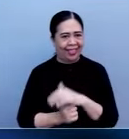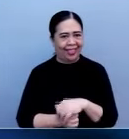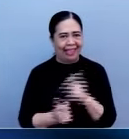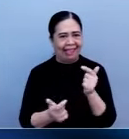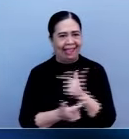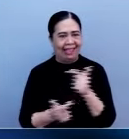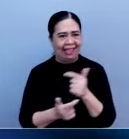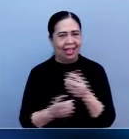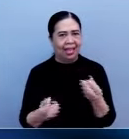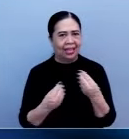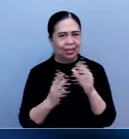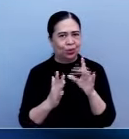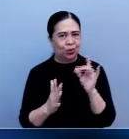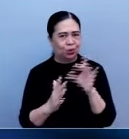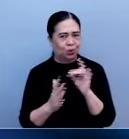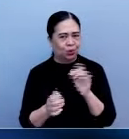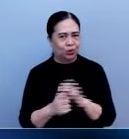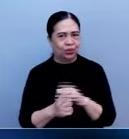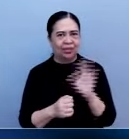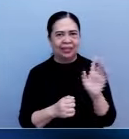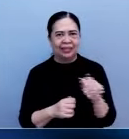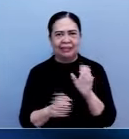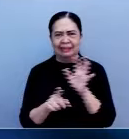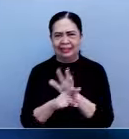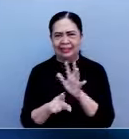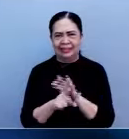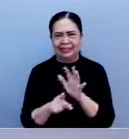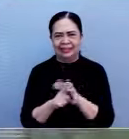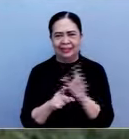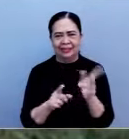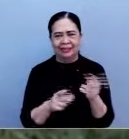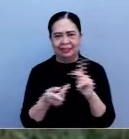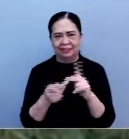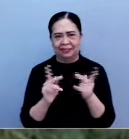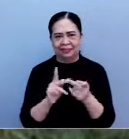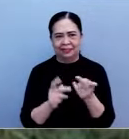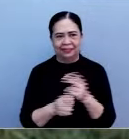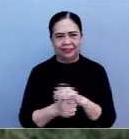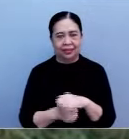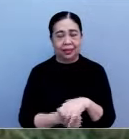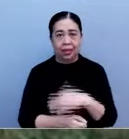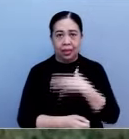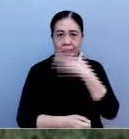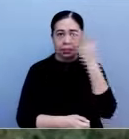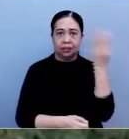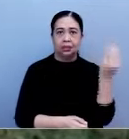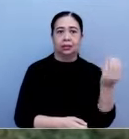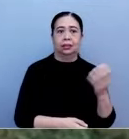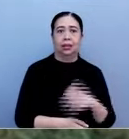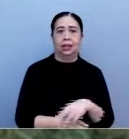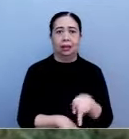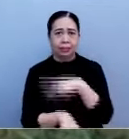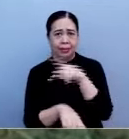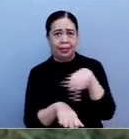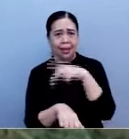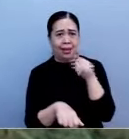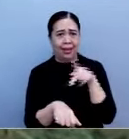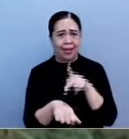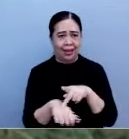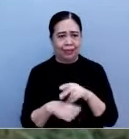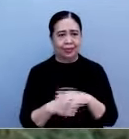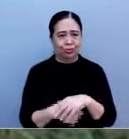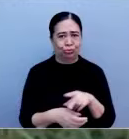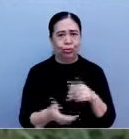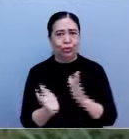Binigyan ako ng option ka. Ang kanilang bentang-bentang tambalan kay ganda ng Pilipinas!